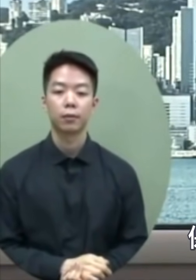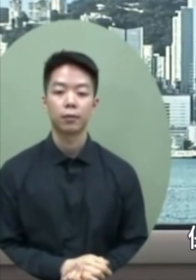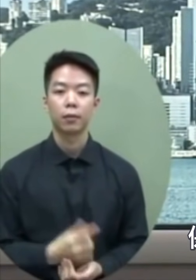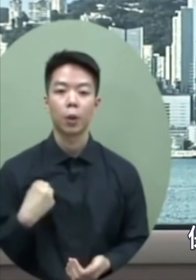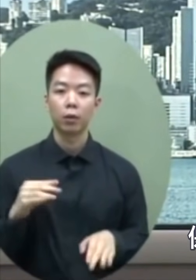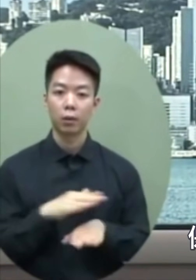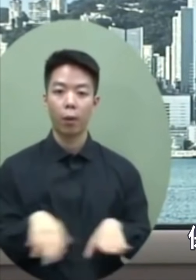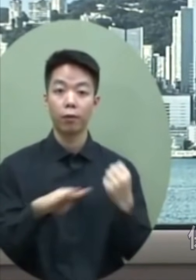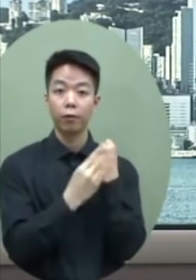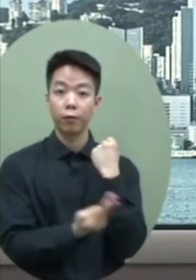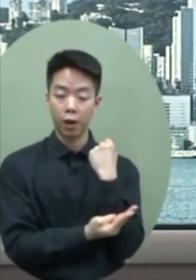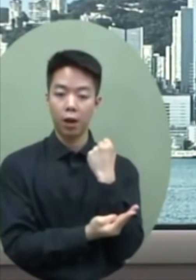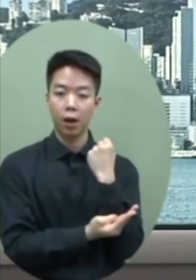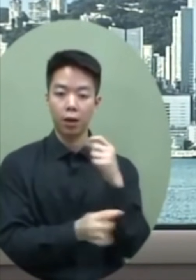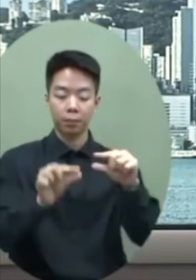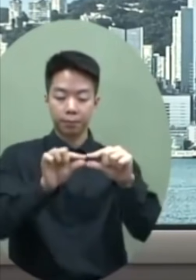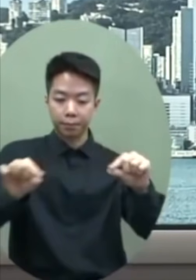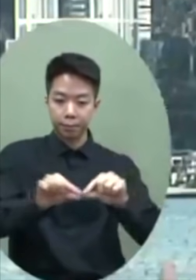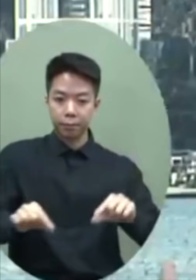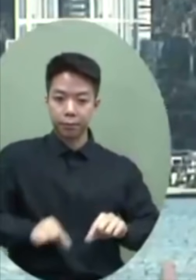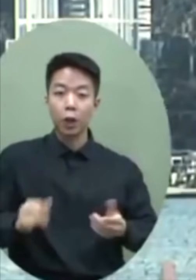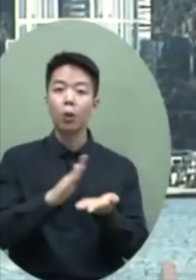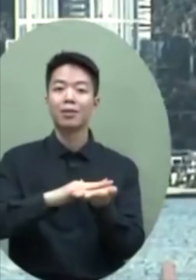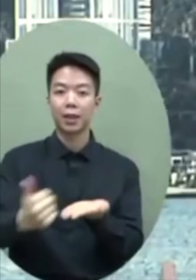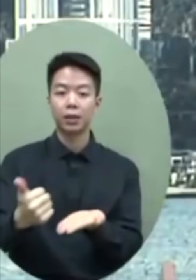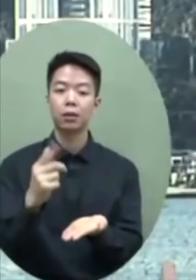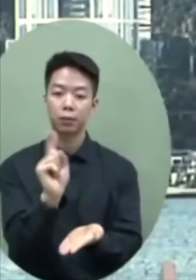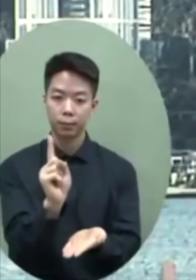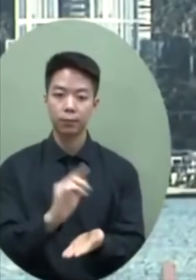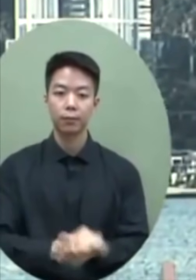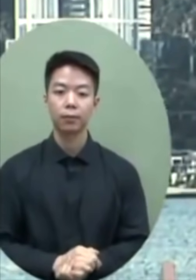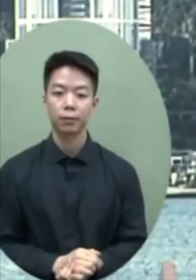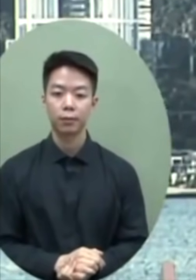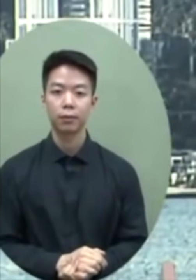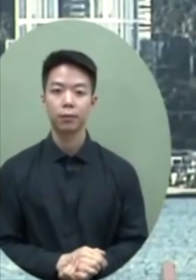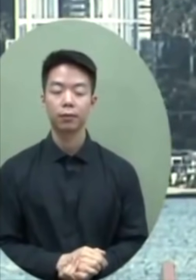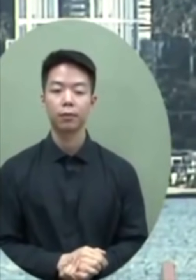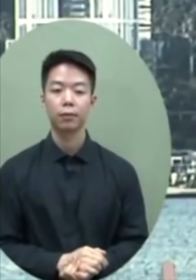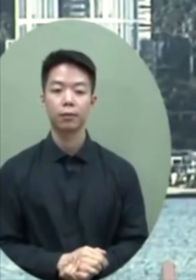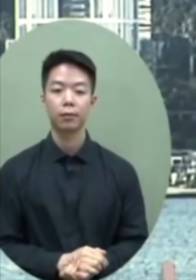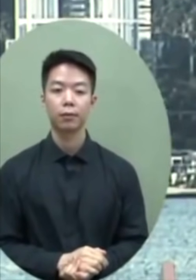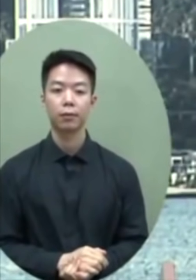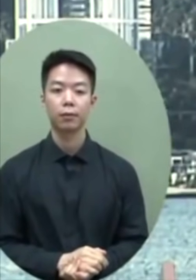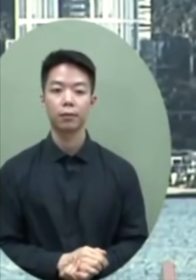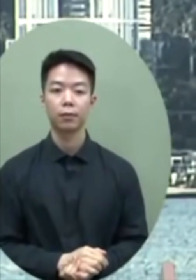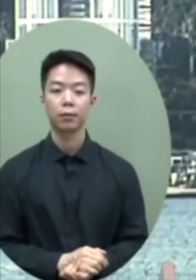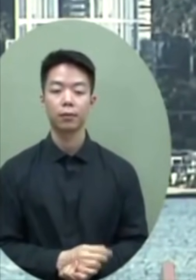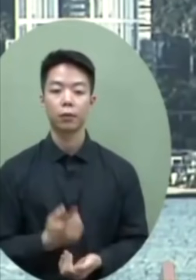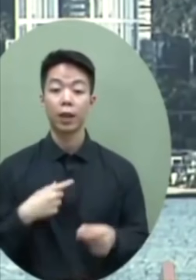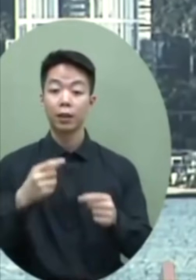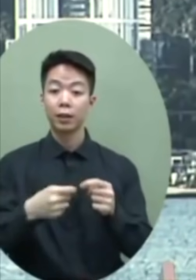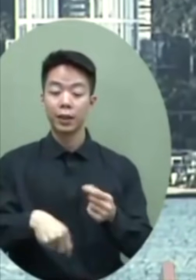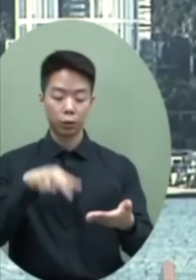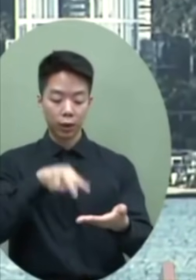國安法之下所定的細則是清楚講明咧。我充分考慮資料之